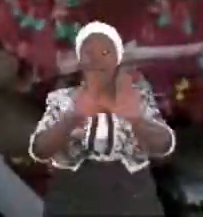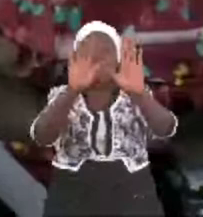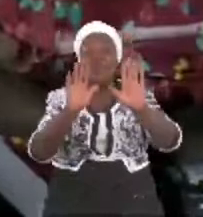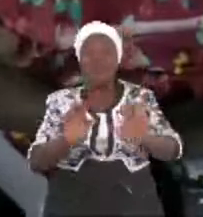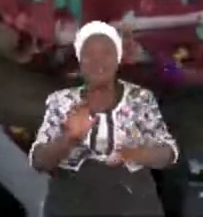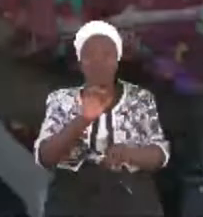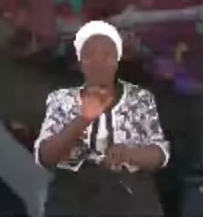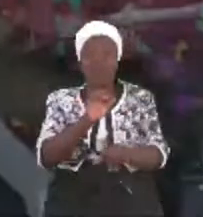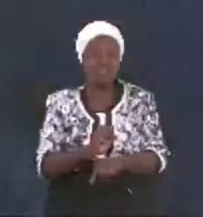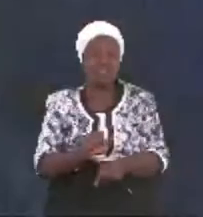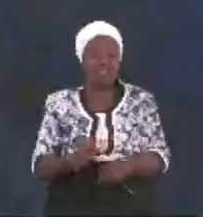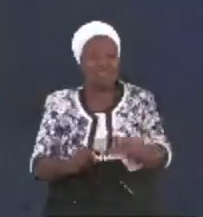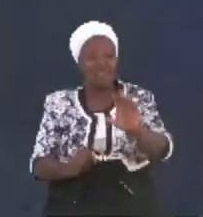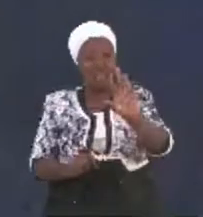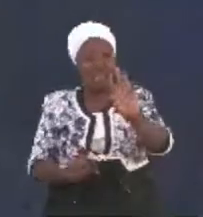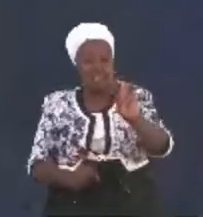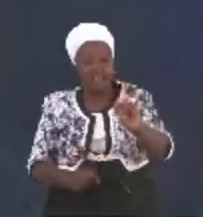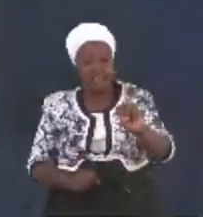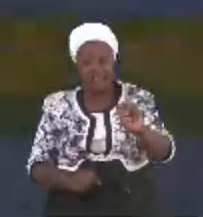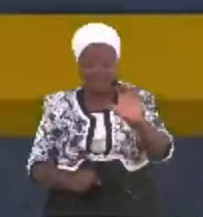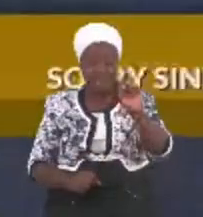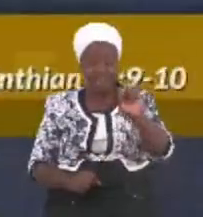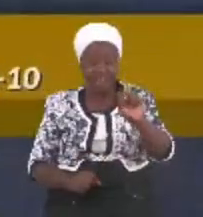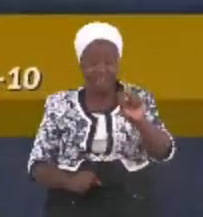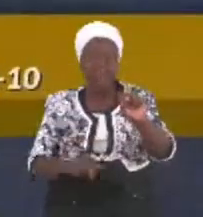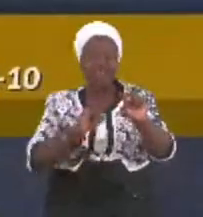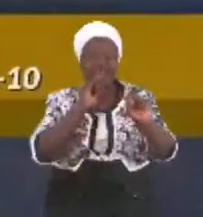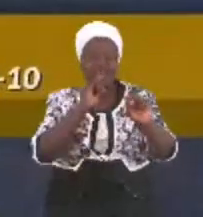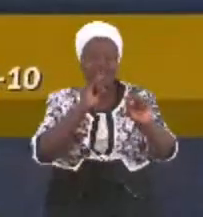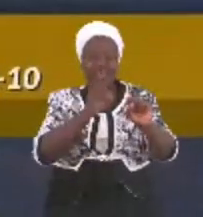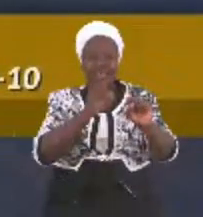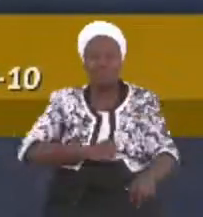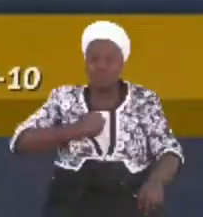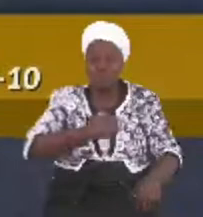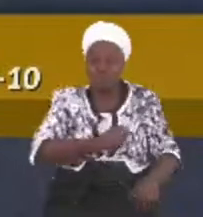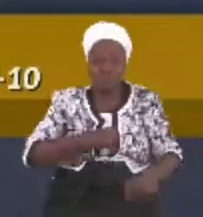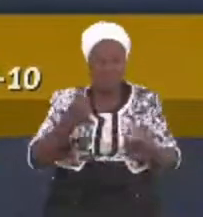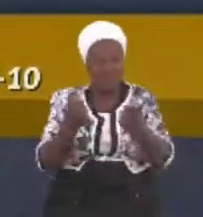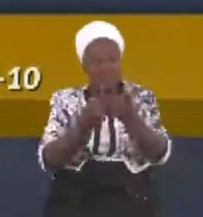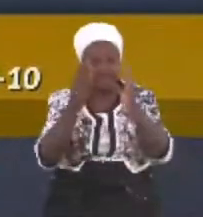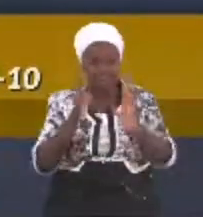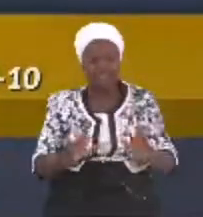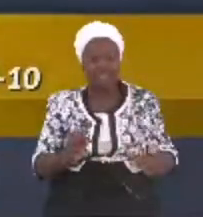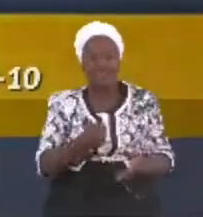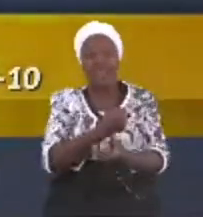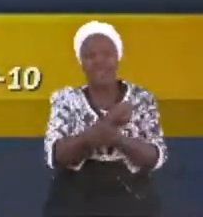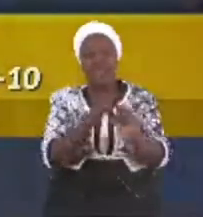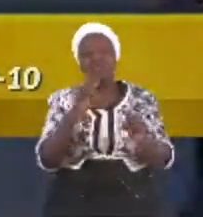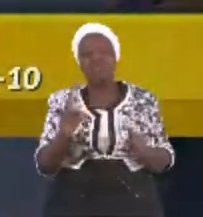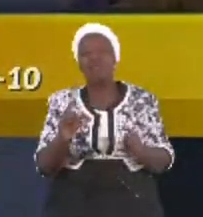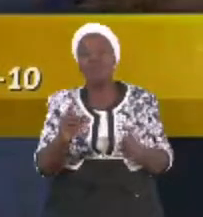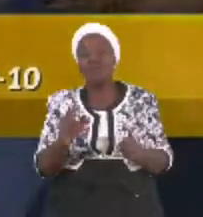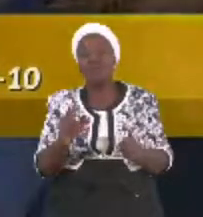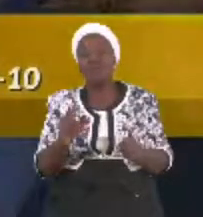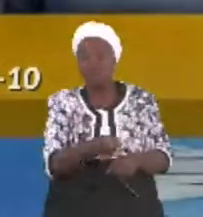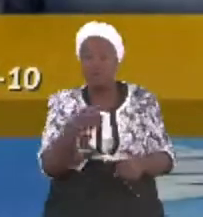Miracle, les miracles. Est-ce maintenant le salut pour les pécheurs attristés? Ceux qui sont attristés pour leur